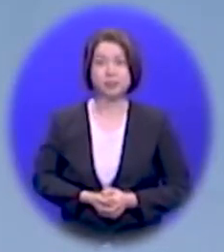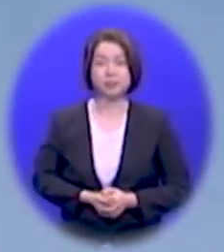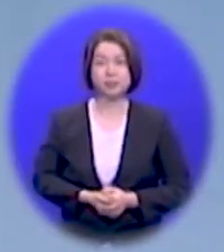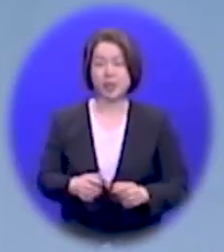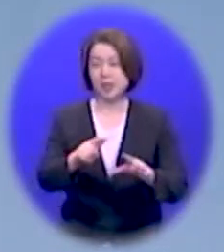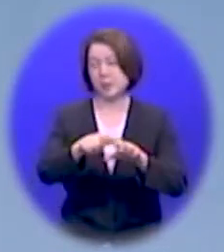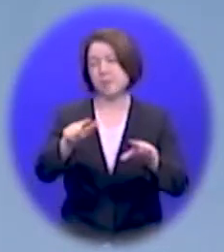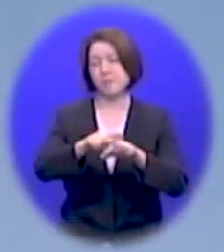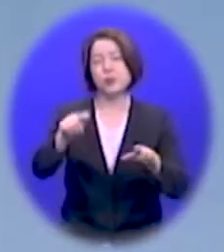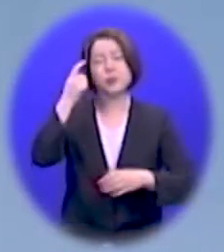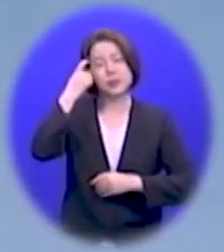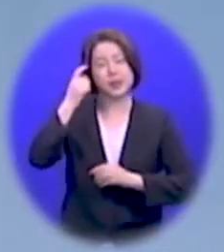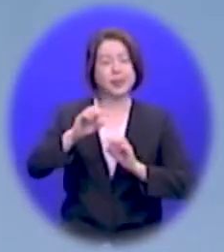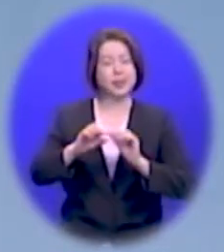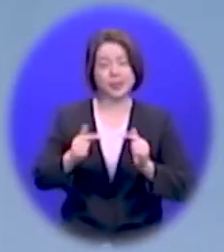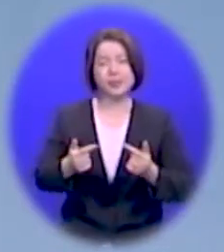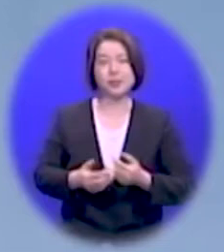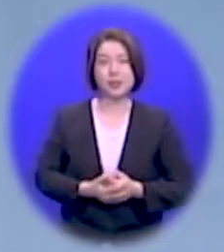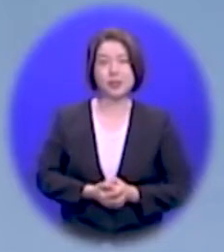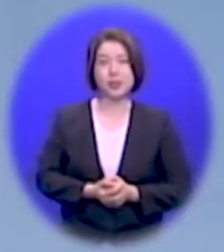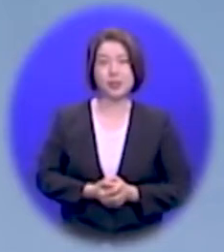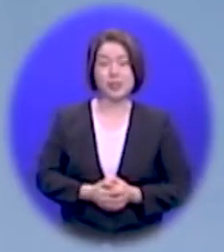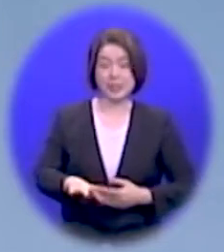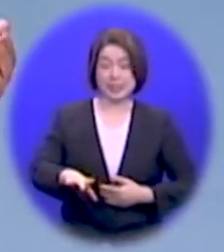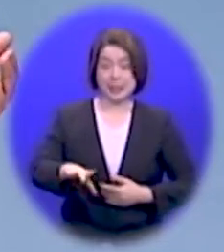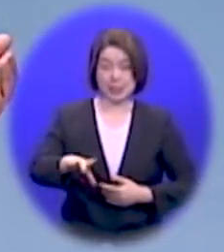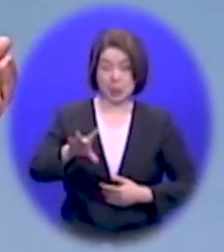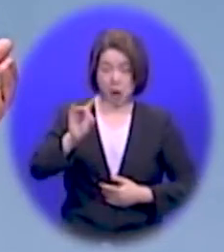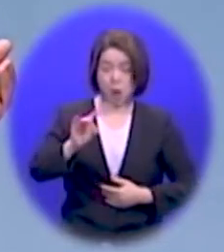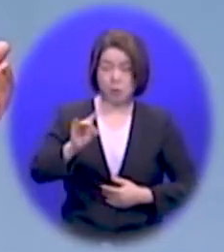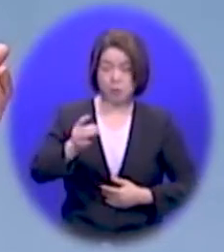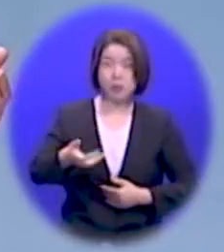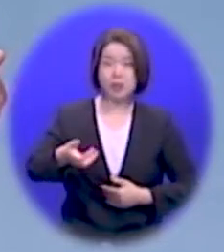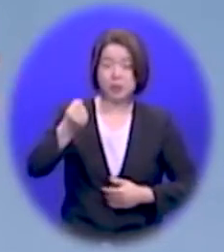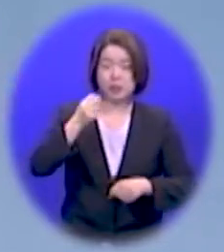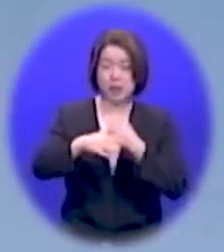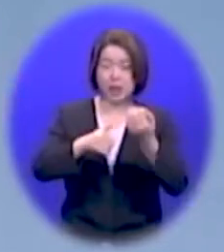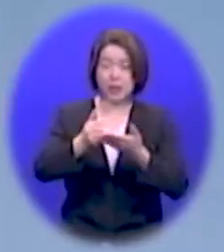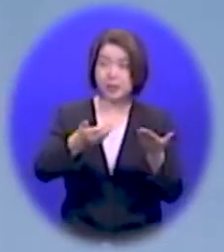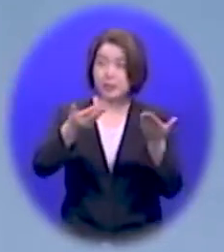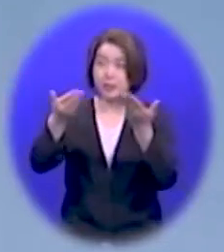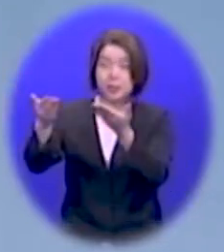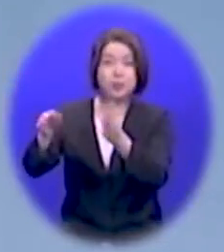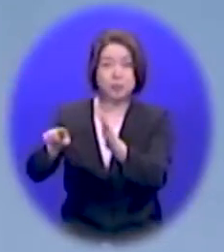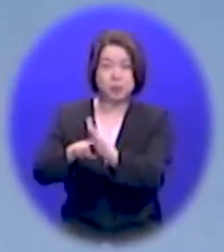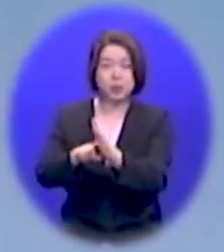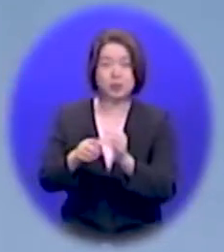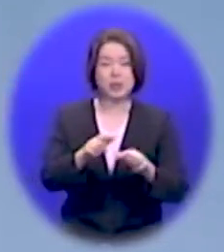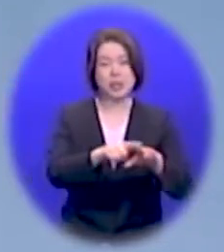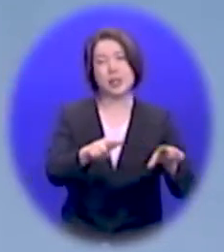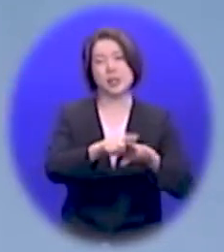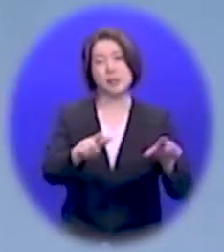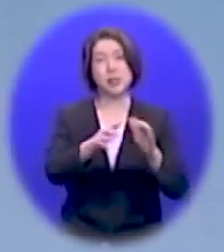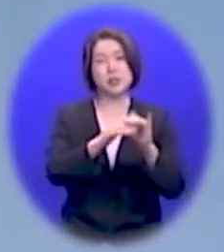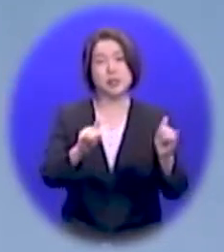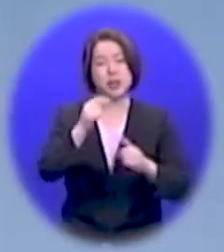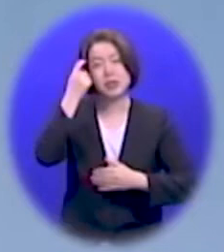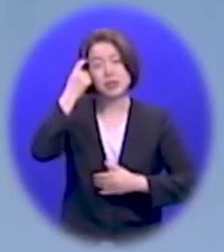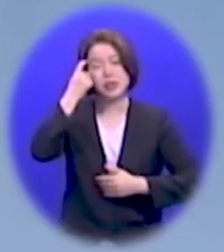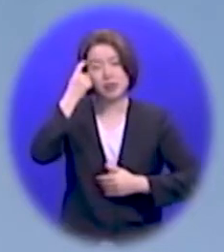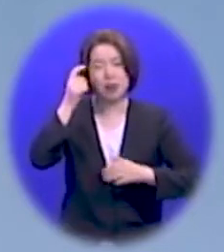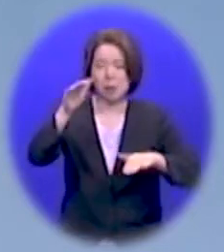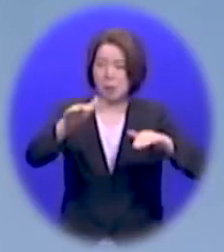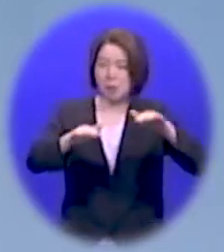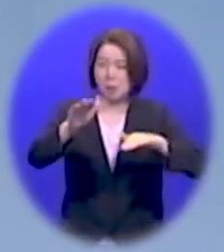보통 생각에 아닌거죠 첫 것을 하나님께 바치는 믿음은 그냥 일반적인 사람들이 생각할 수 있는